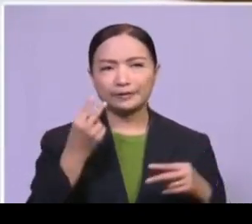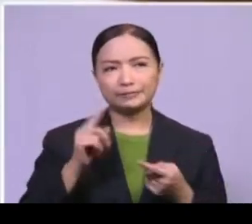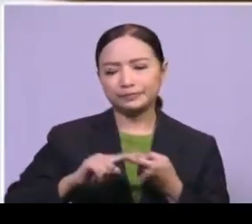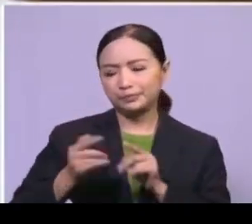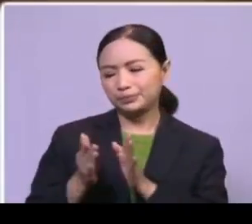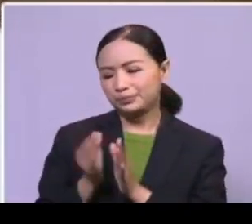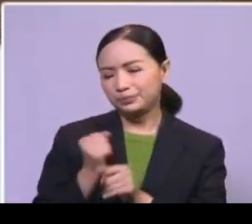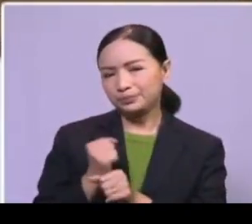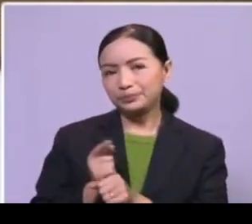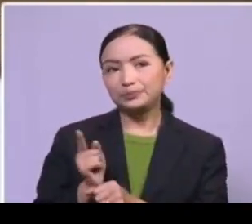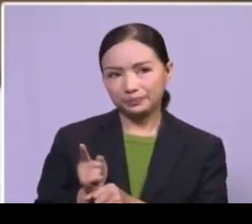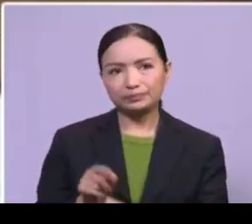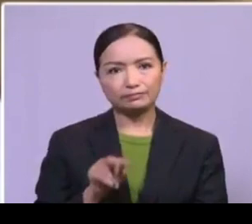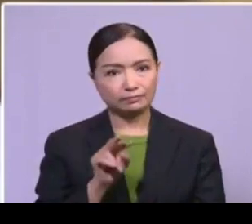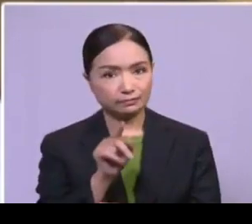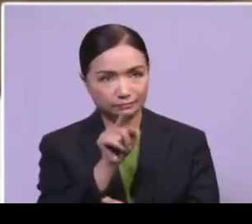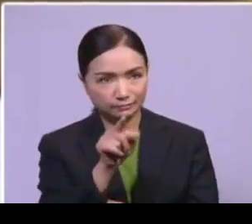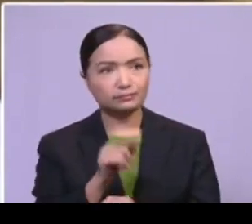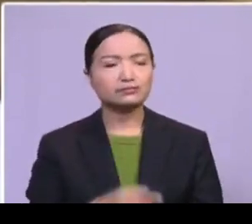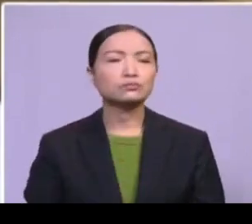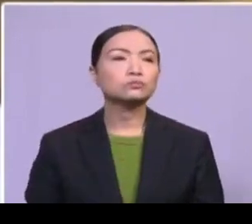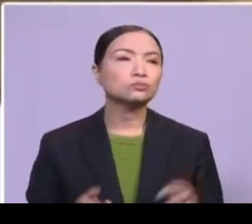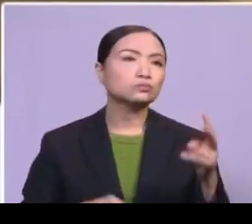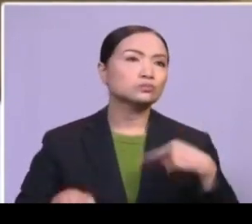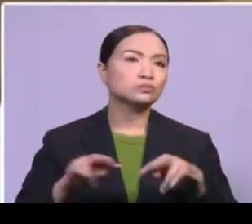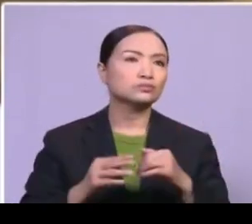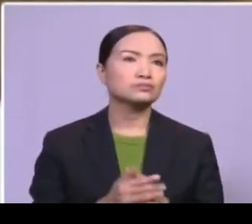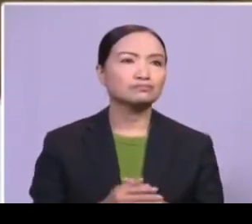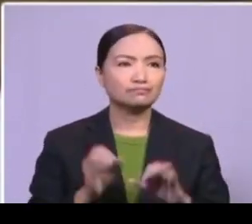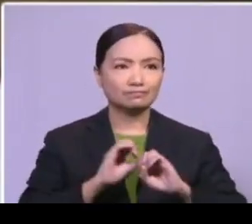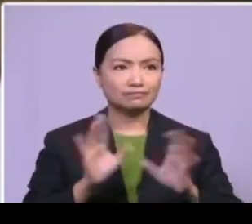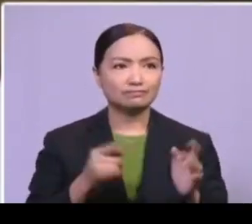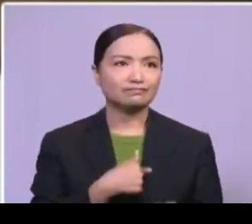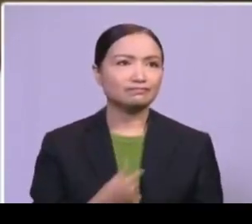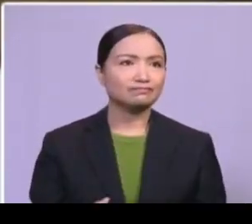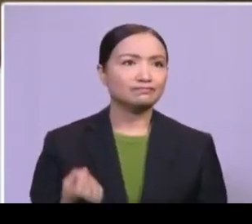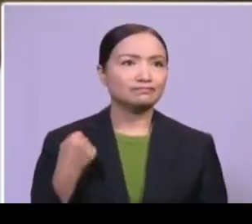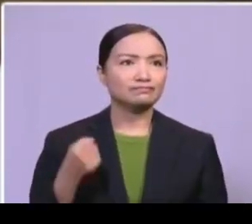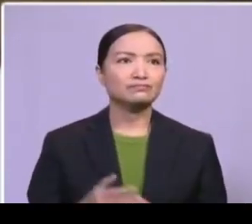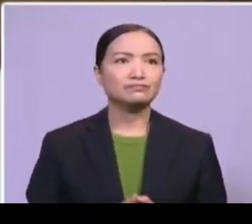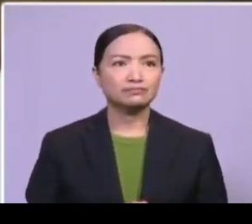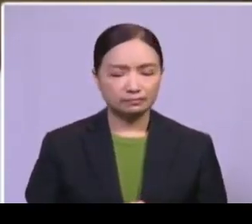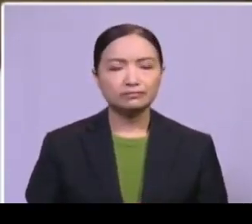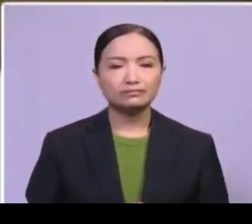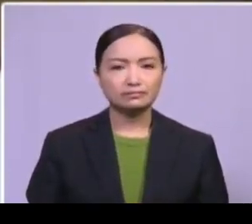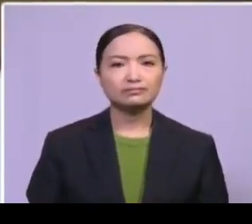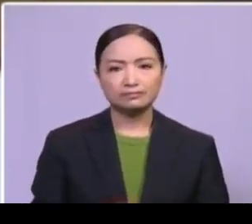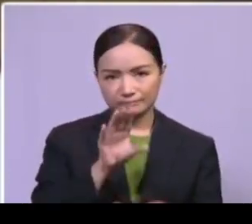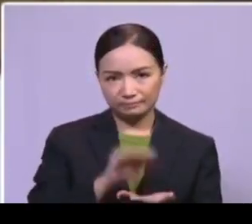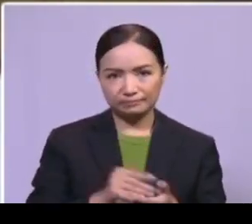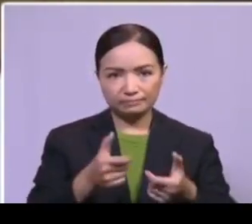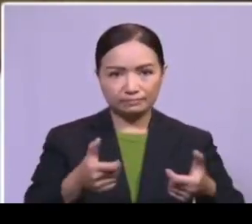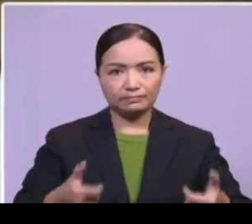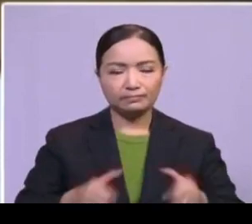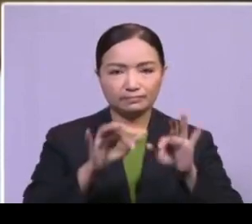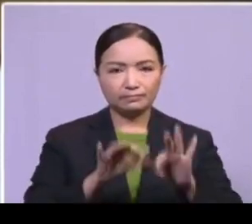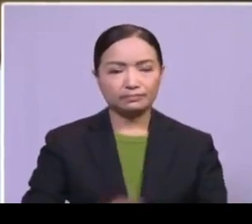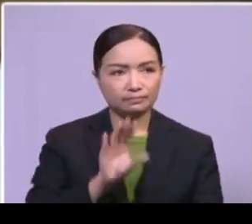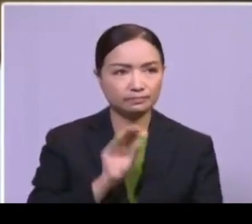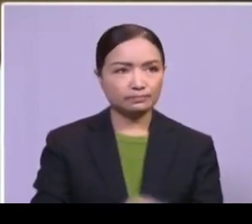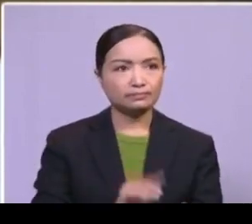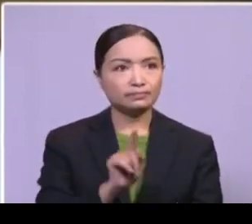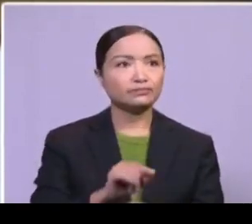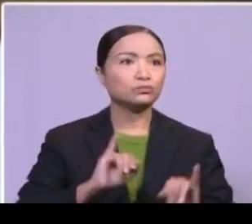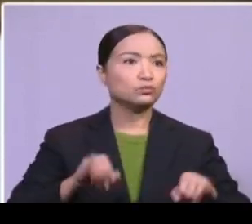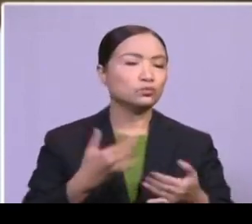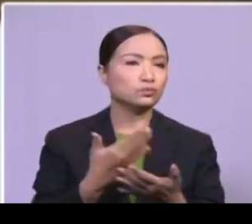ร่วมงานที่จะมายืนยันนะครับเพื่อตรวจสอบความชัดเจนและให้มั่นใจก่อนจะลงบันทึกประจำวันเพิ่มเติมก็พบเ